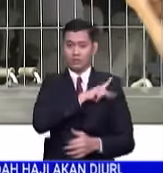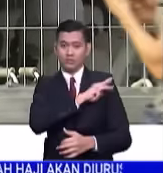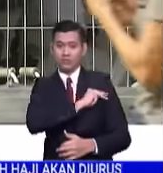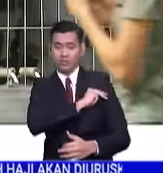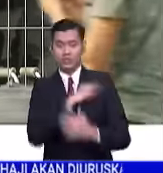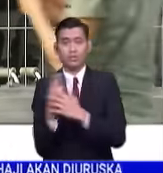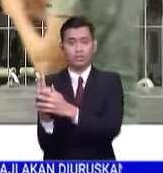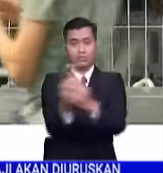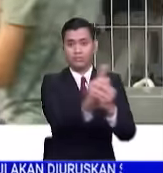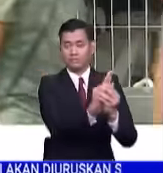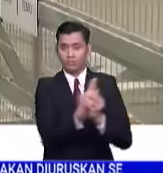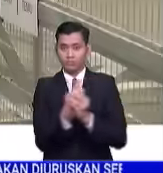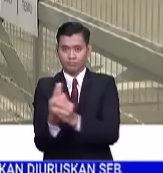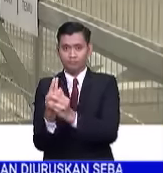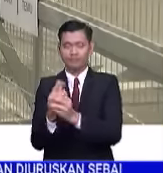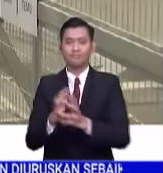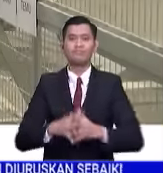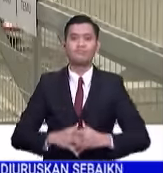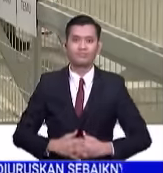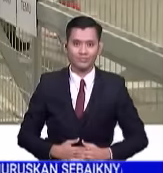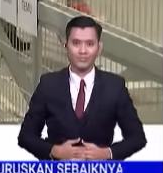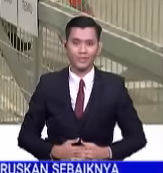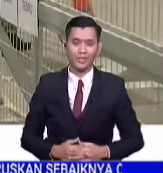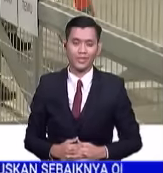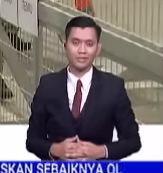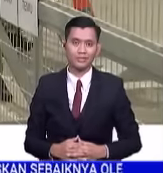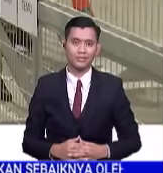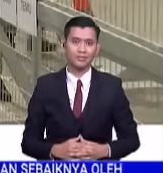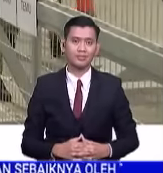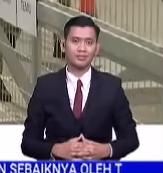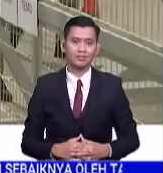dan Penggerak Komuniti Negara.